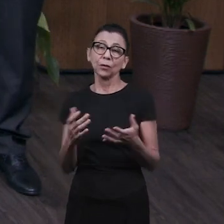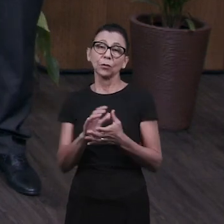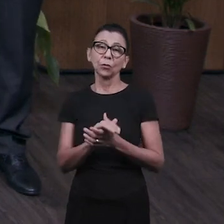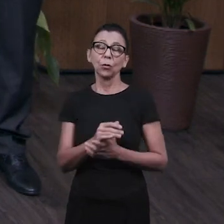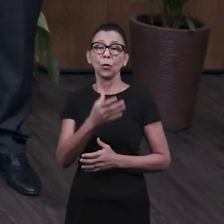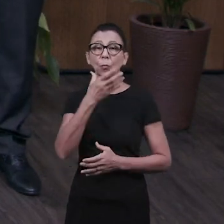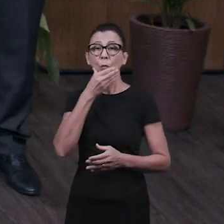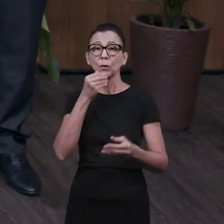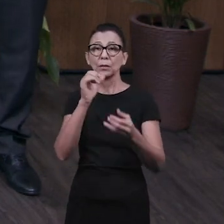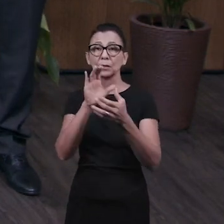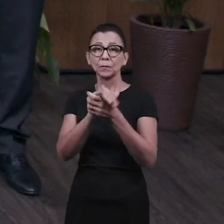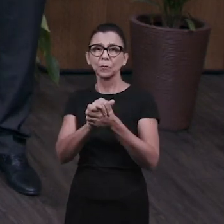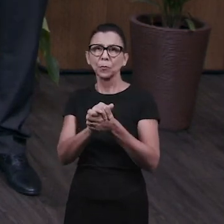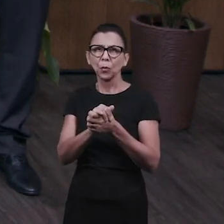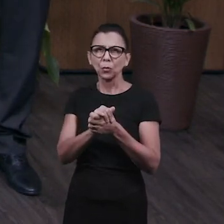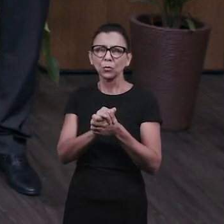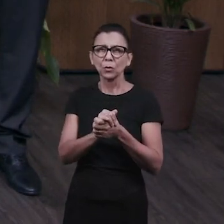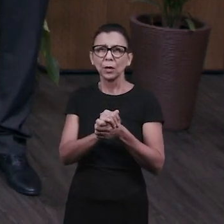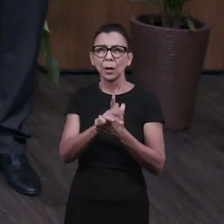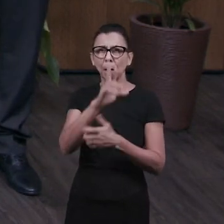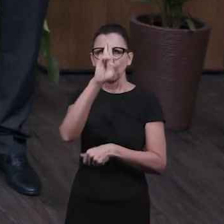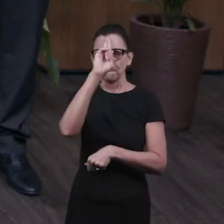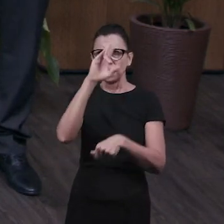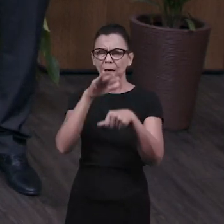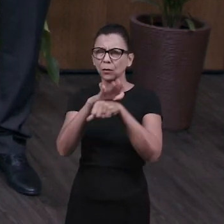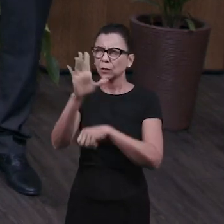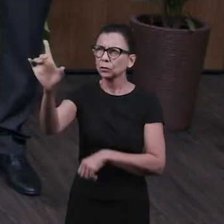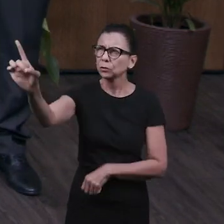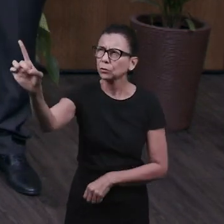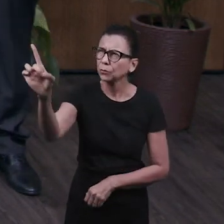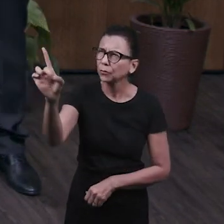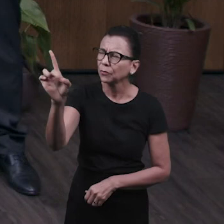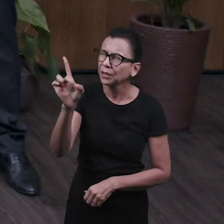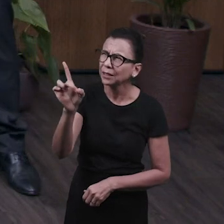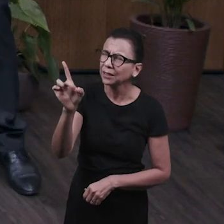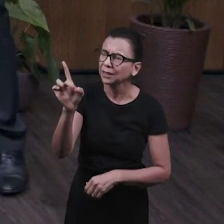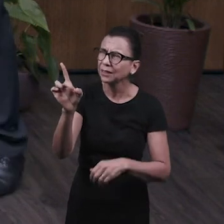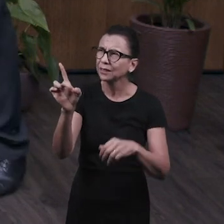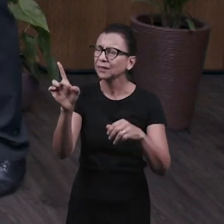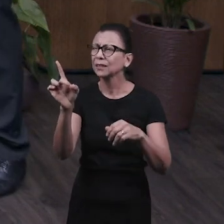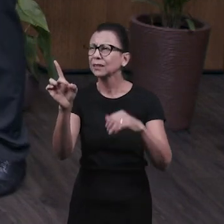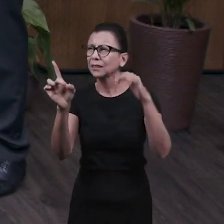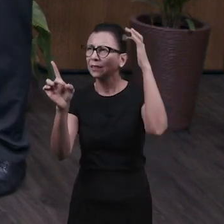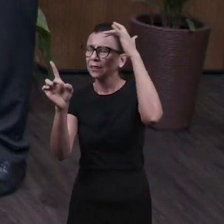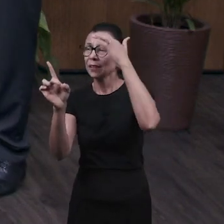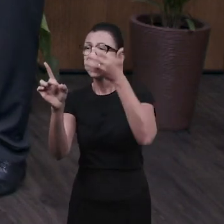l'huile des 5 vierges folles avait fini. Pour cela, leur lampe, Daniel,